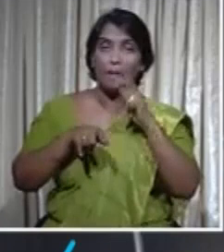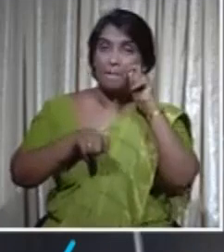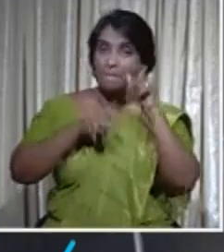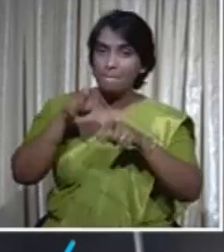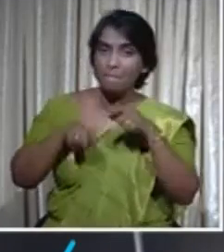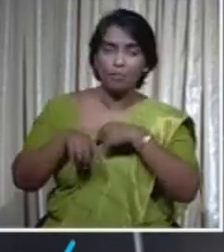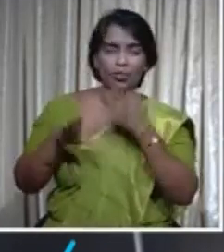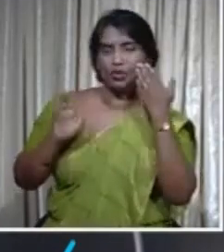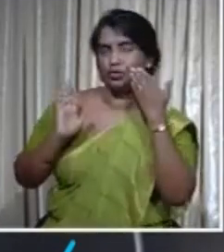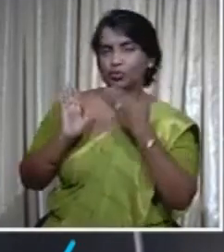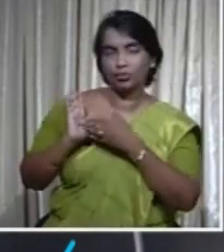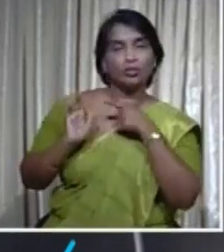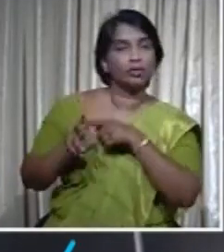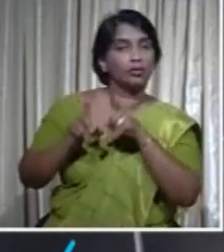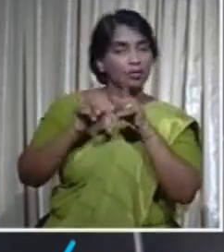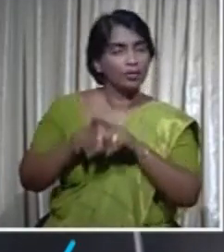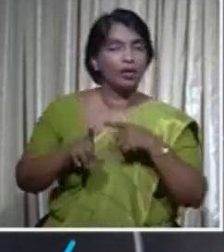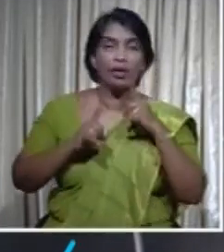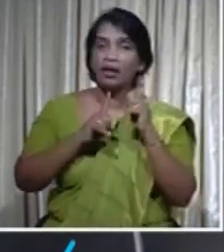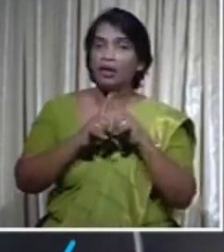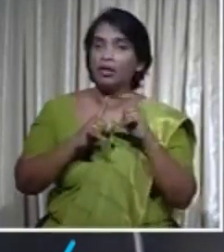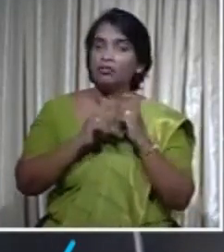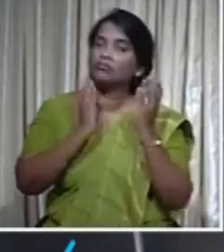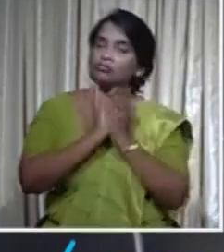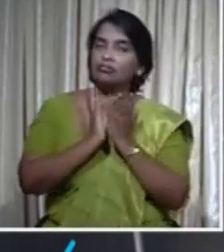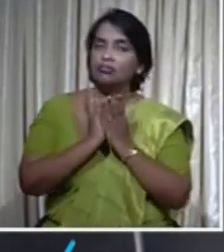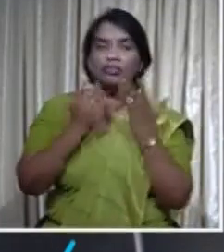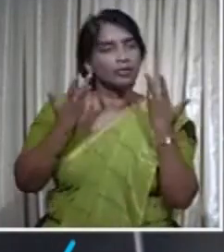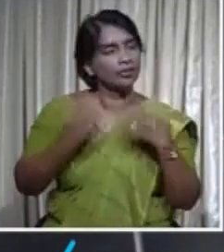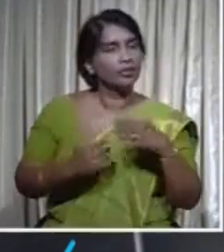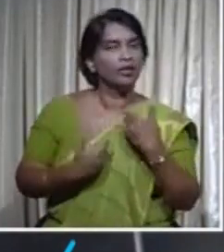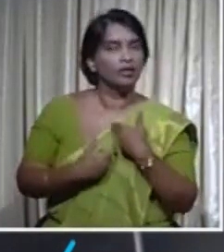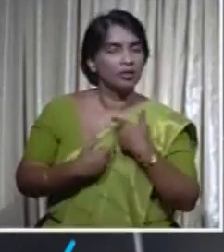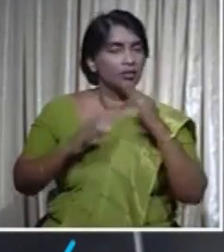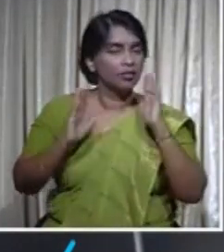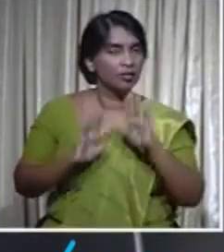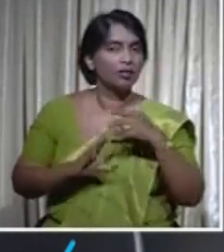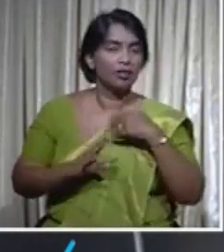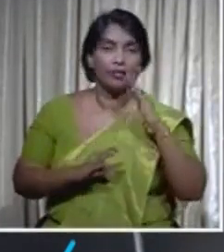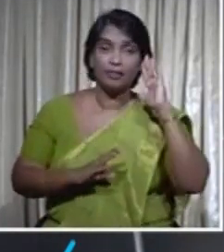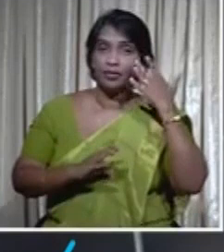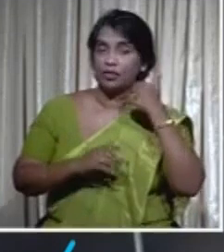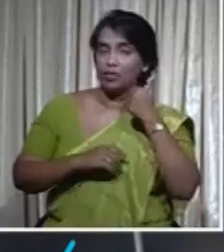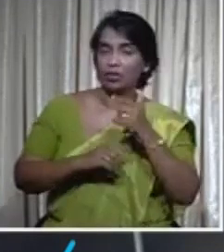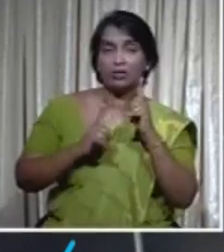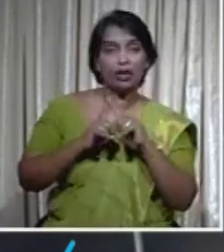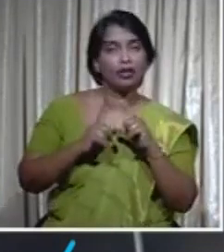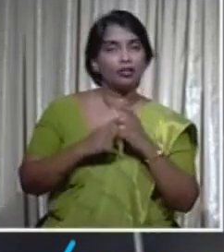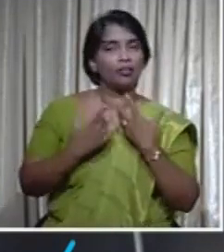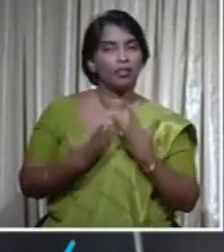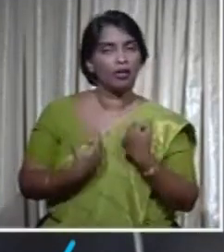அங்கு கல்வி கற்றிருக்கிறார்கள், மிக உயர்ந்த கல்வியை கற்றிருக்கிறார்கள். ஆனால் அவர்களுடைய